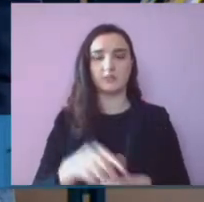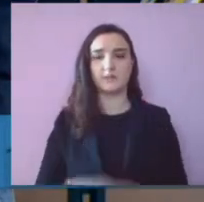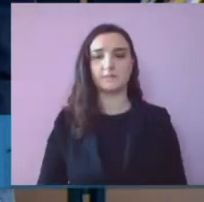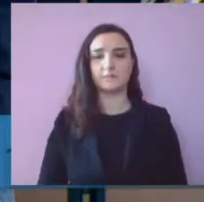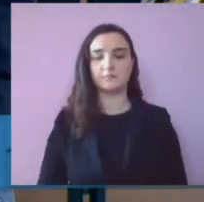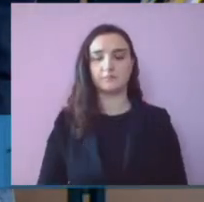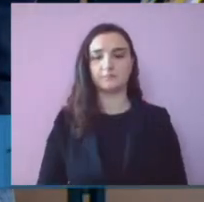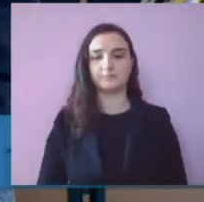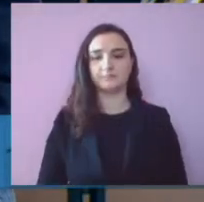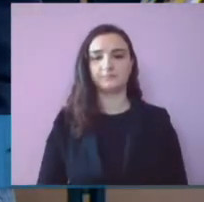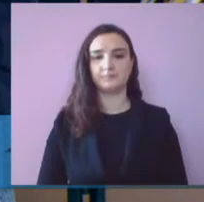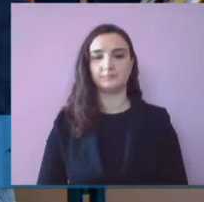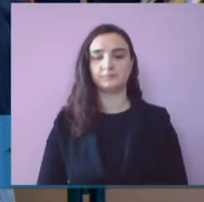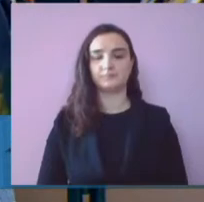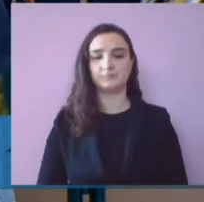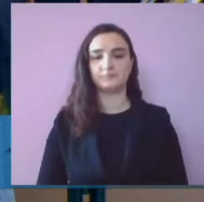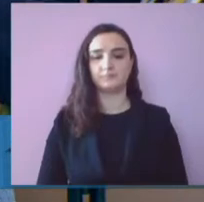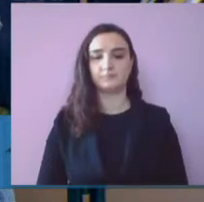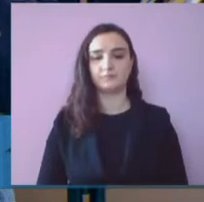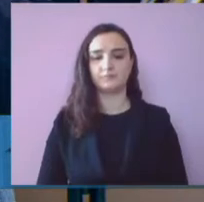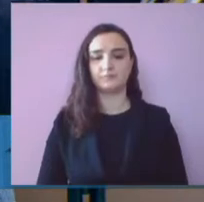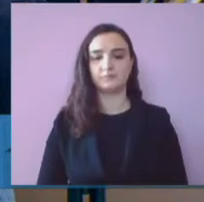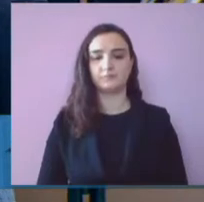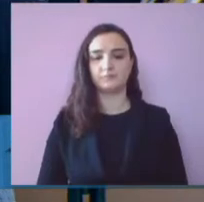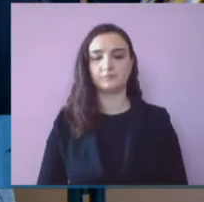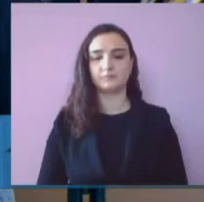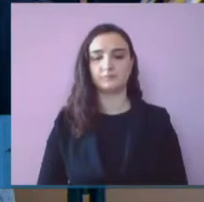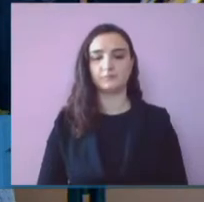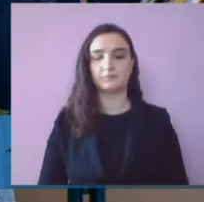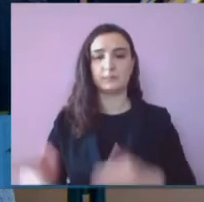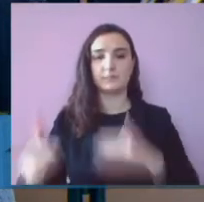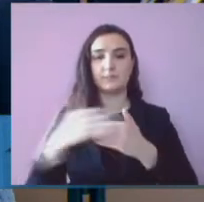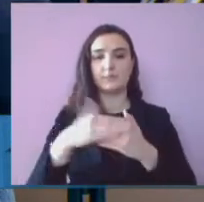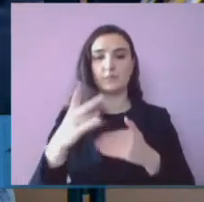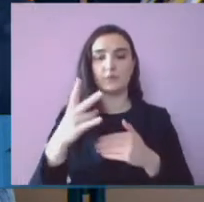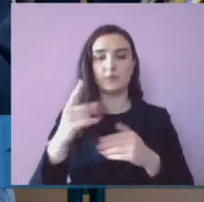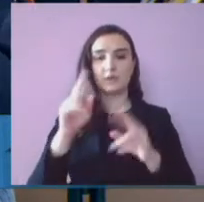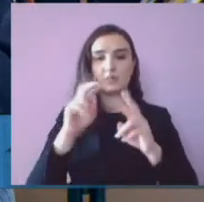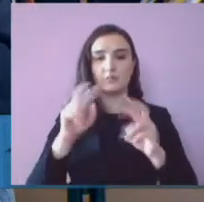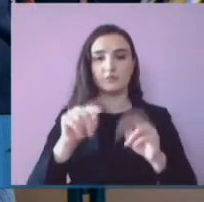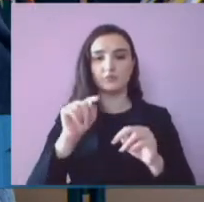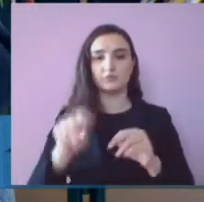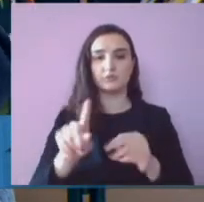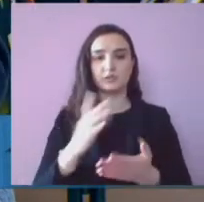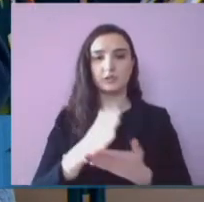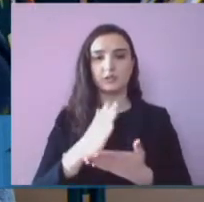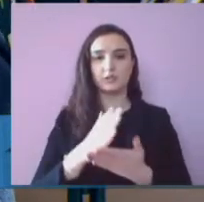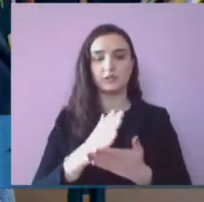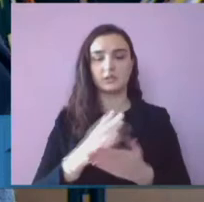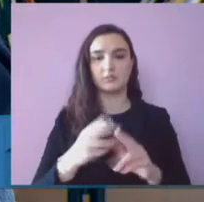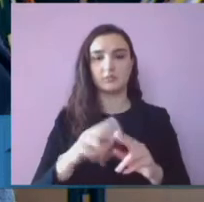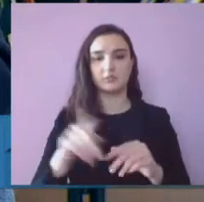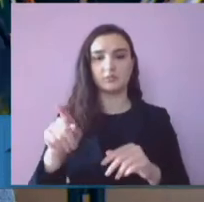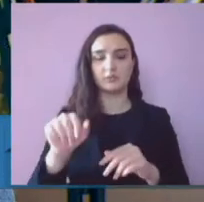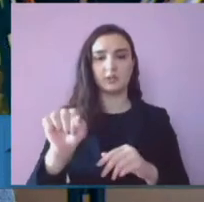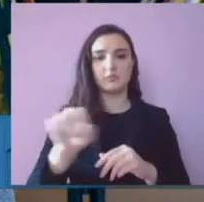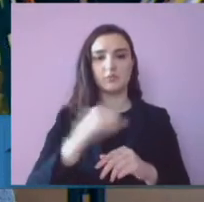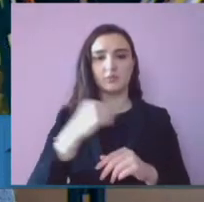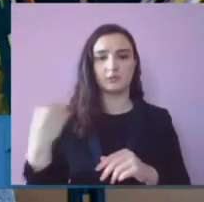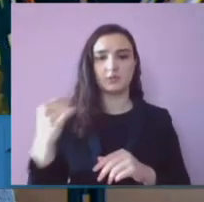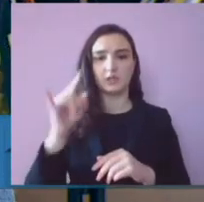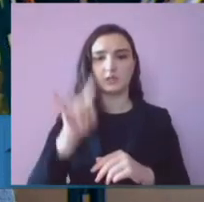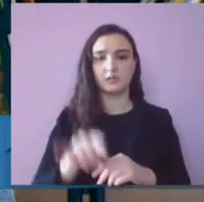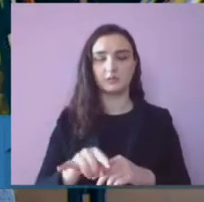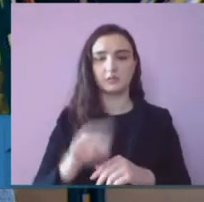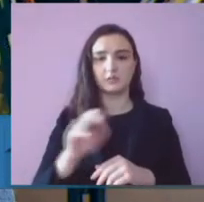არა, ერთ-ერთი პირველი მივიდა, იმიტომ რომ დახურული სივრცე უნდა გამოიკვლიო შიგნით რა არის. ამიტომ გამოაღო კარა და